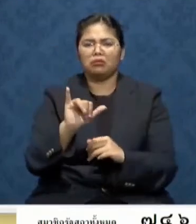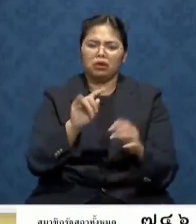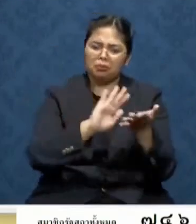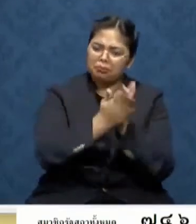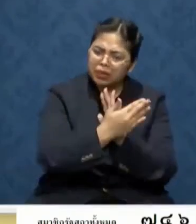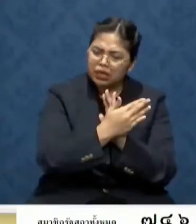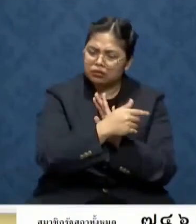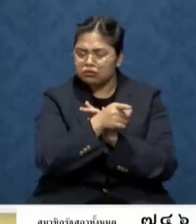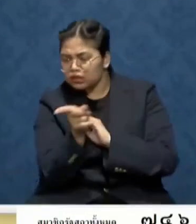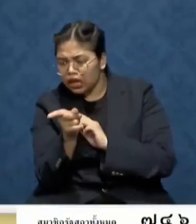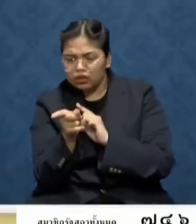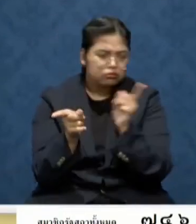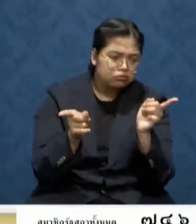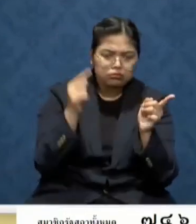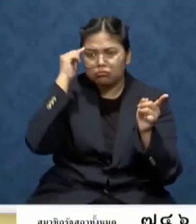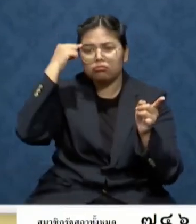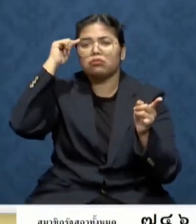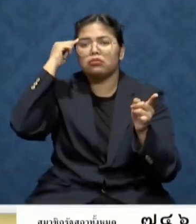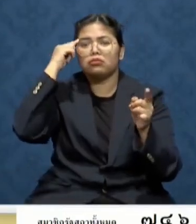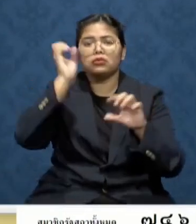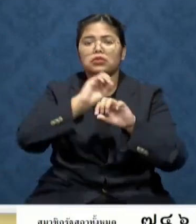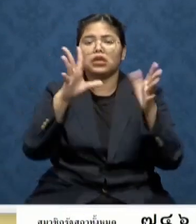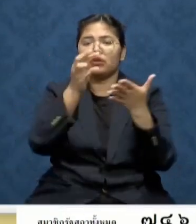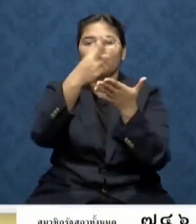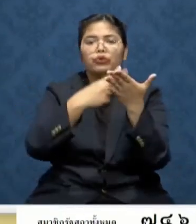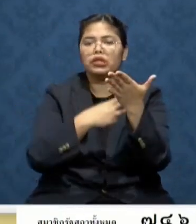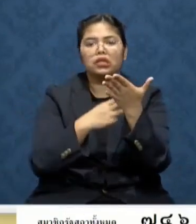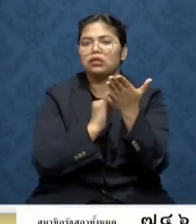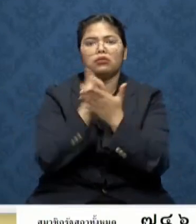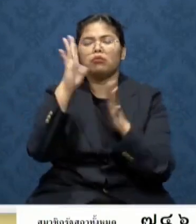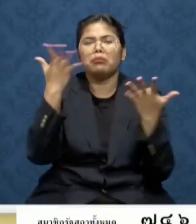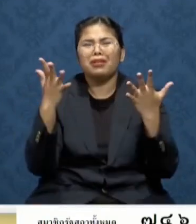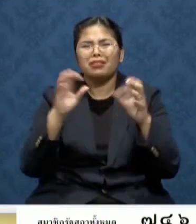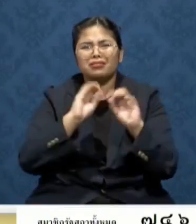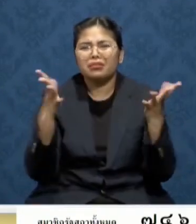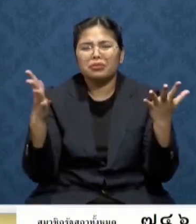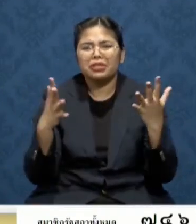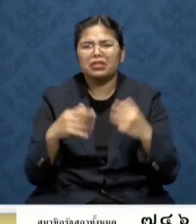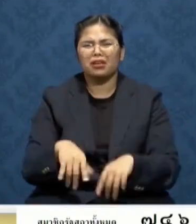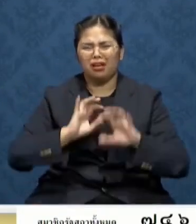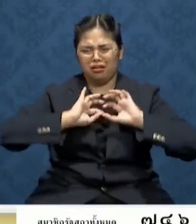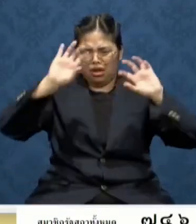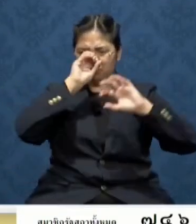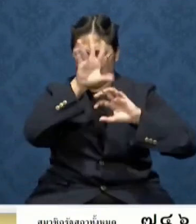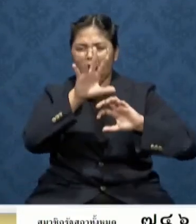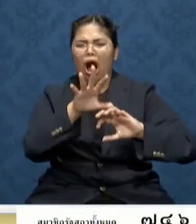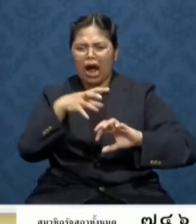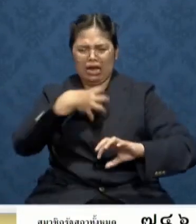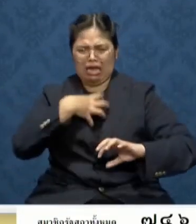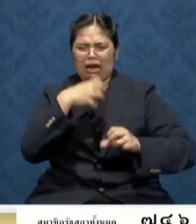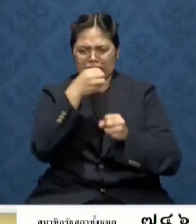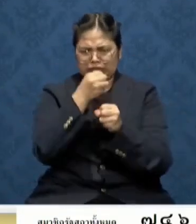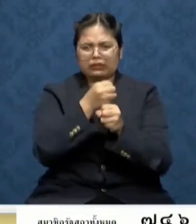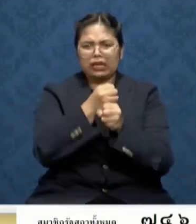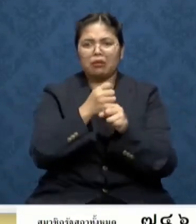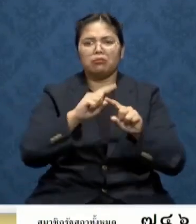จะไปทางซ้ายหรอไปทางขวารัฐรไม่ยอมเปลยนแรงครัานประทานดีแต่พูดวจะทำโน้ทำนี้แต่ไ